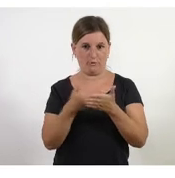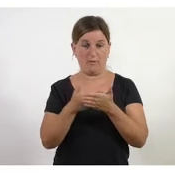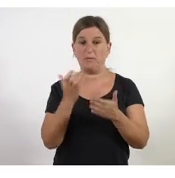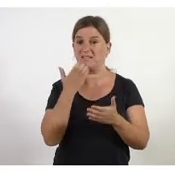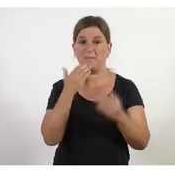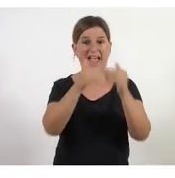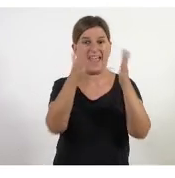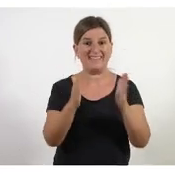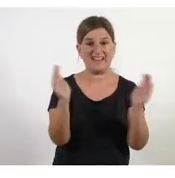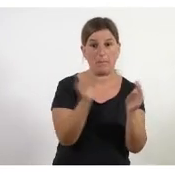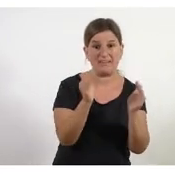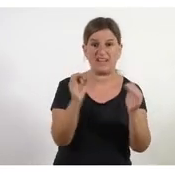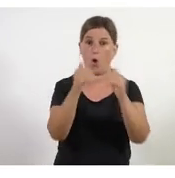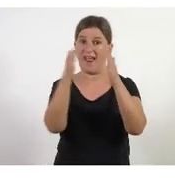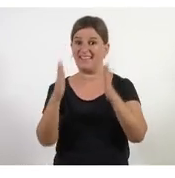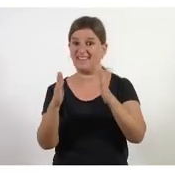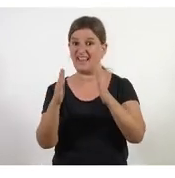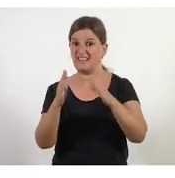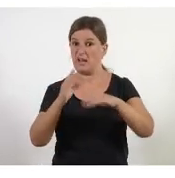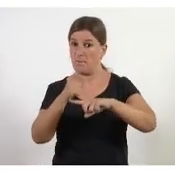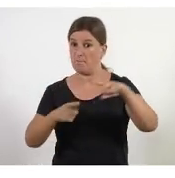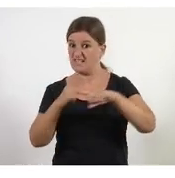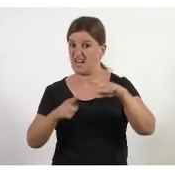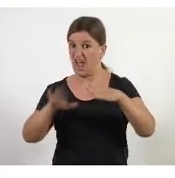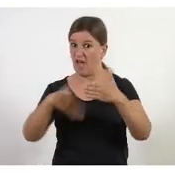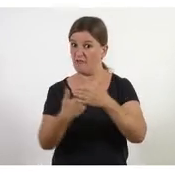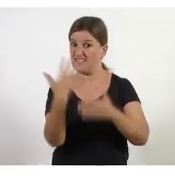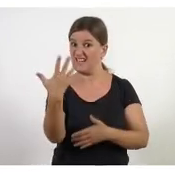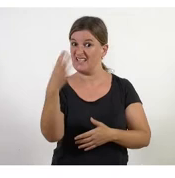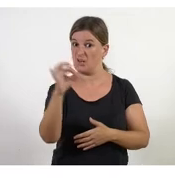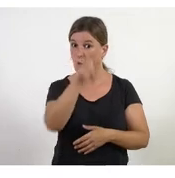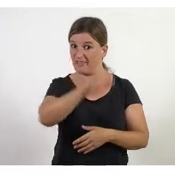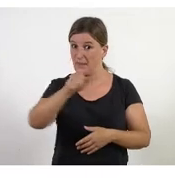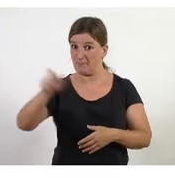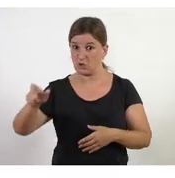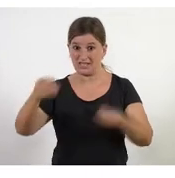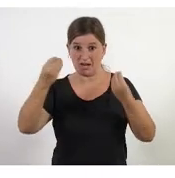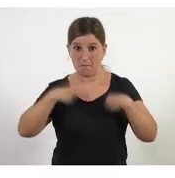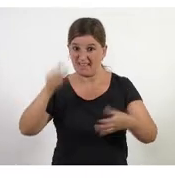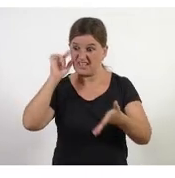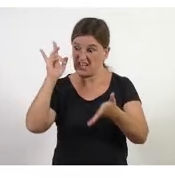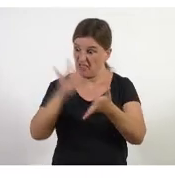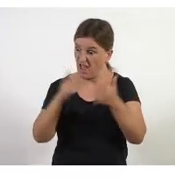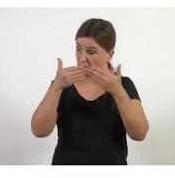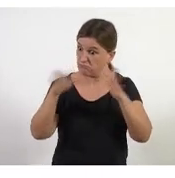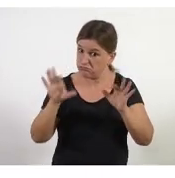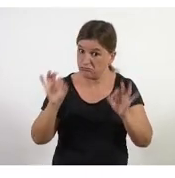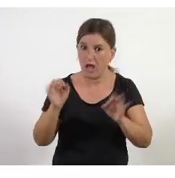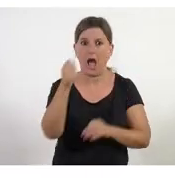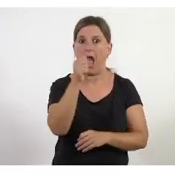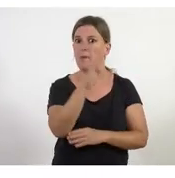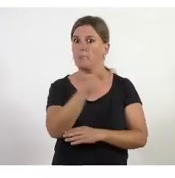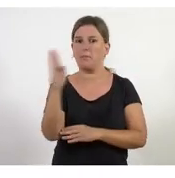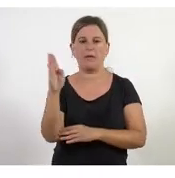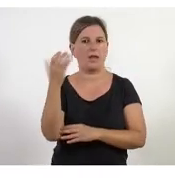mitjanes, fins a 50 persones, per exemple, el mateix dia són aplicacions, són solucions que ja